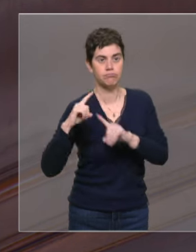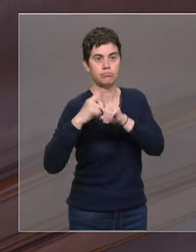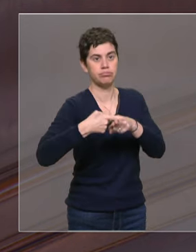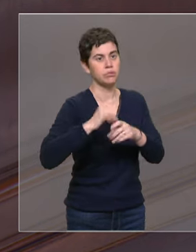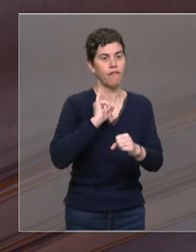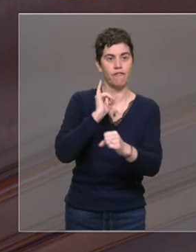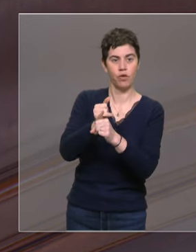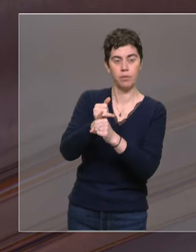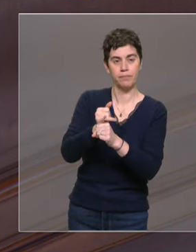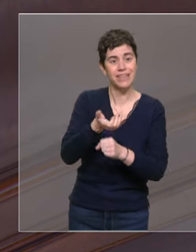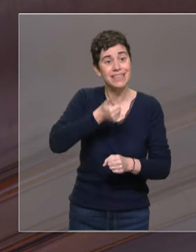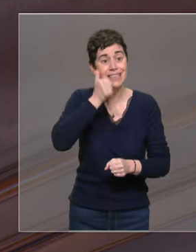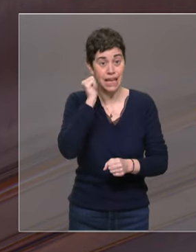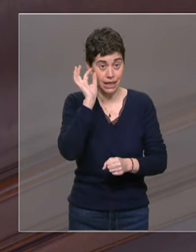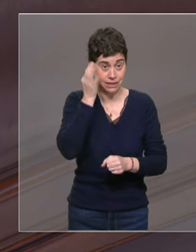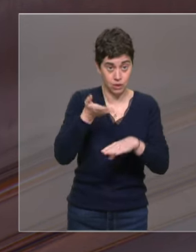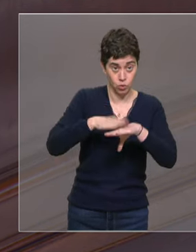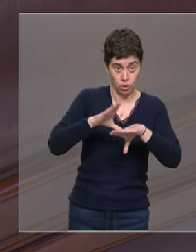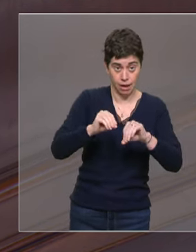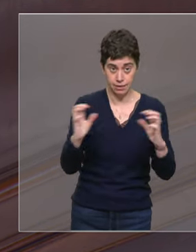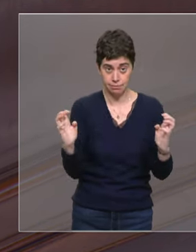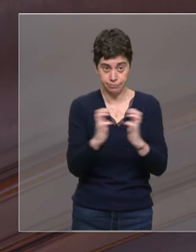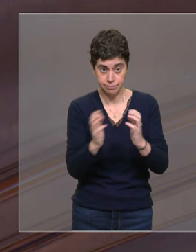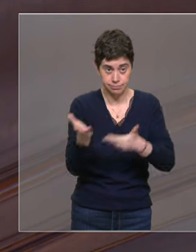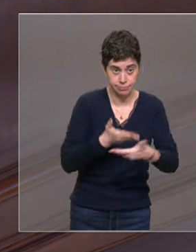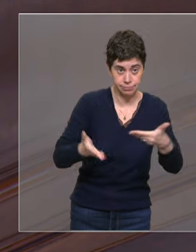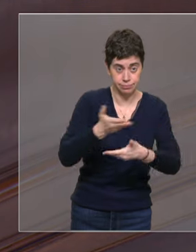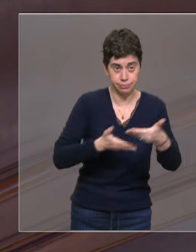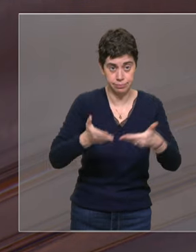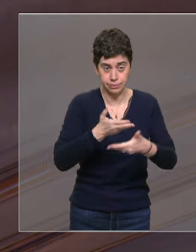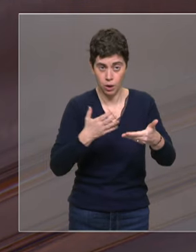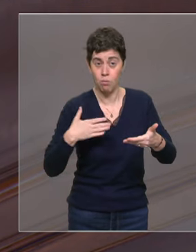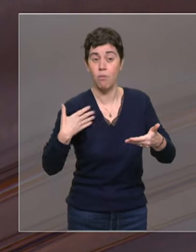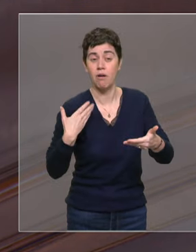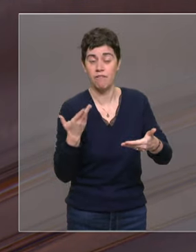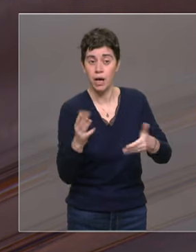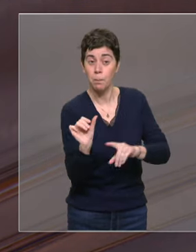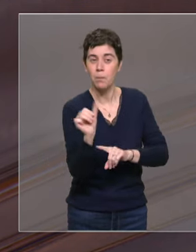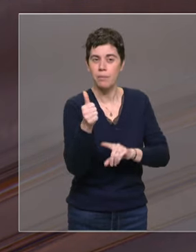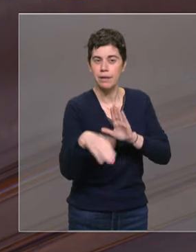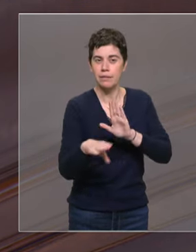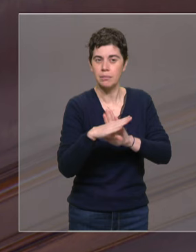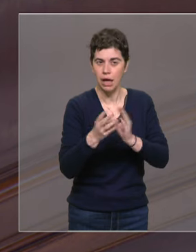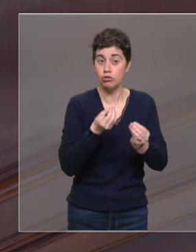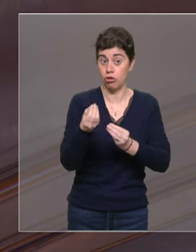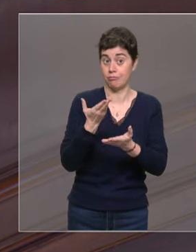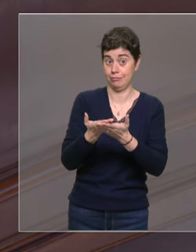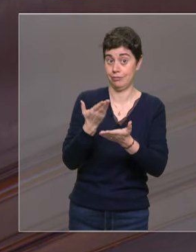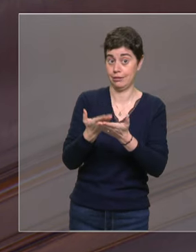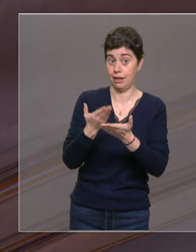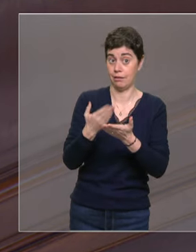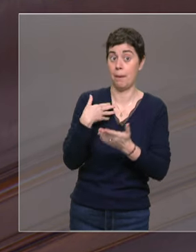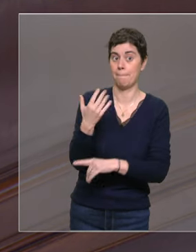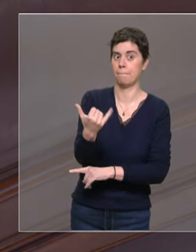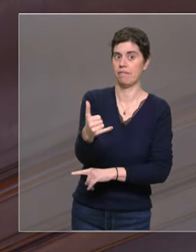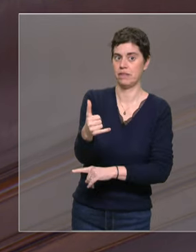réunion qui s'est tenue hier à l'Élysée avait d'abord et devait permettre d'abord de le rappeler. Nous avons